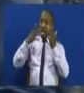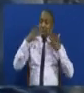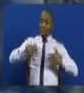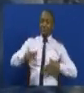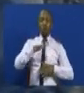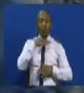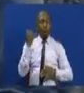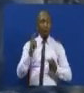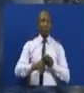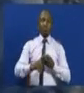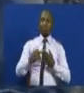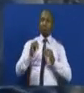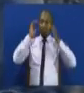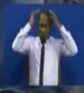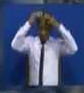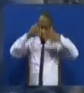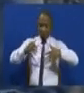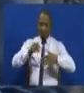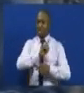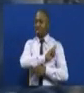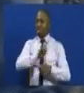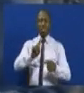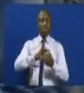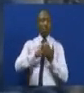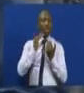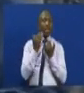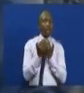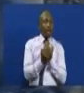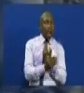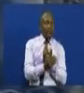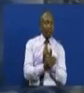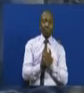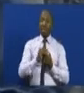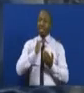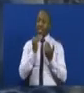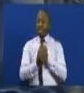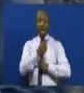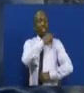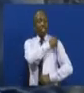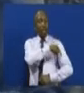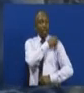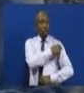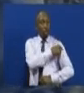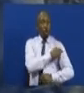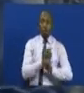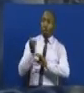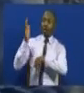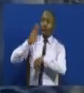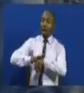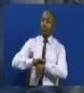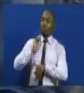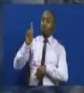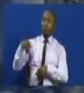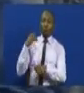Lakini kufukiza sio kinga. Kinga ni chanjo ambayo inafanywa kwa na wataalamu